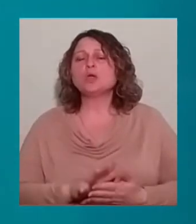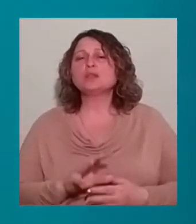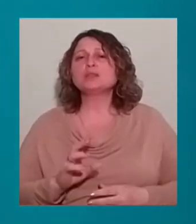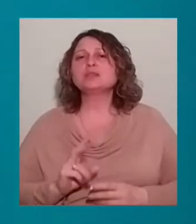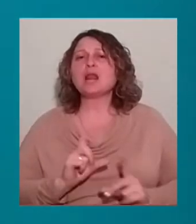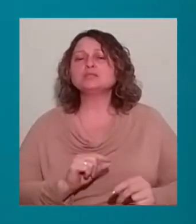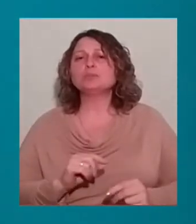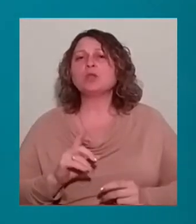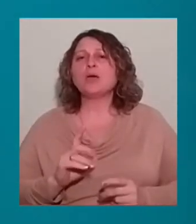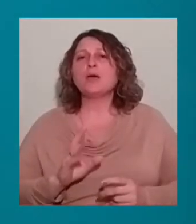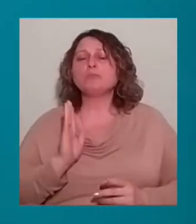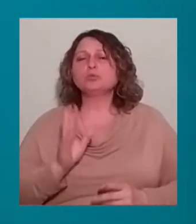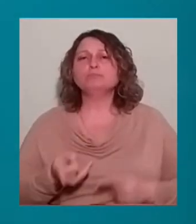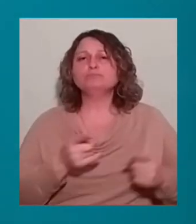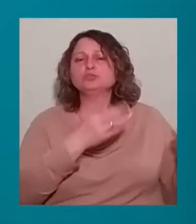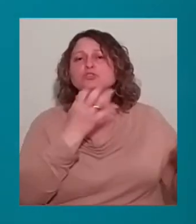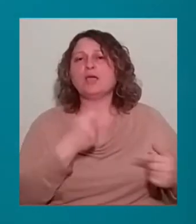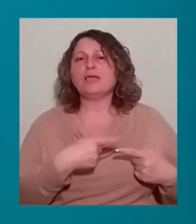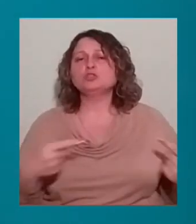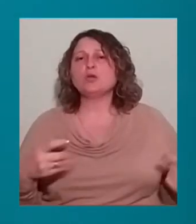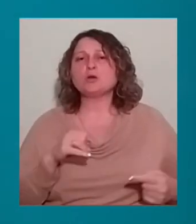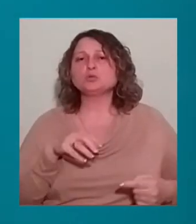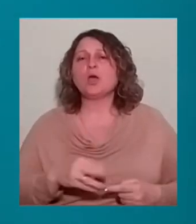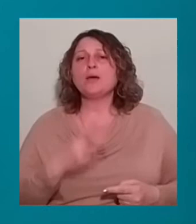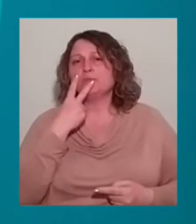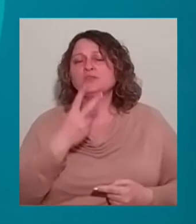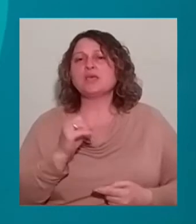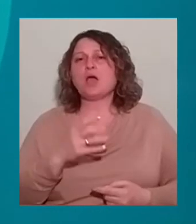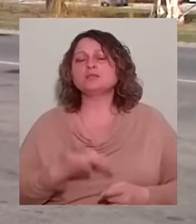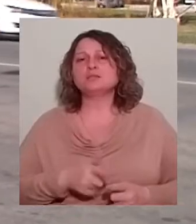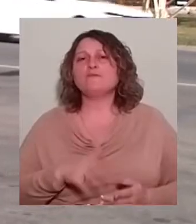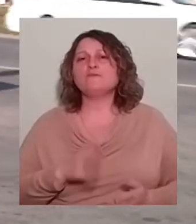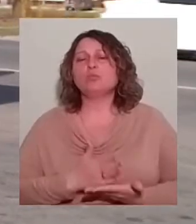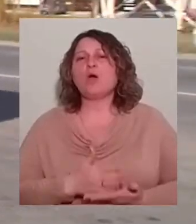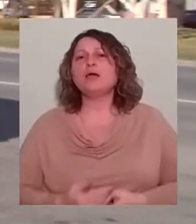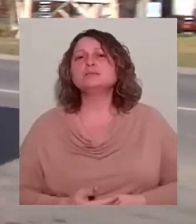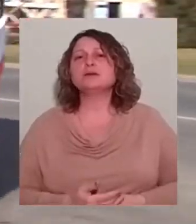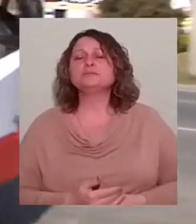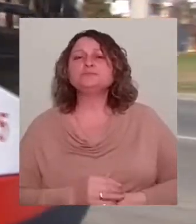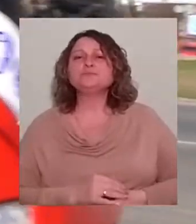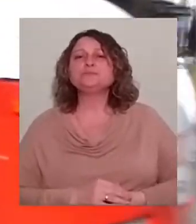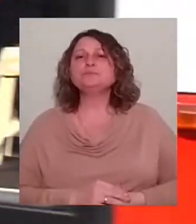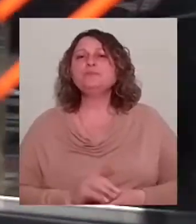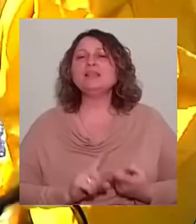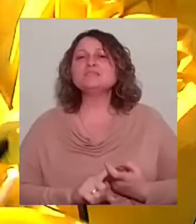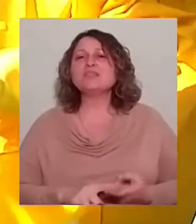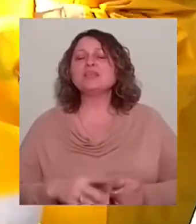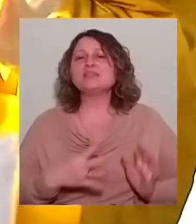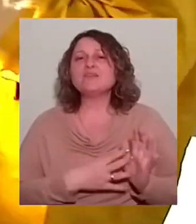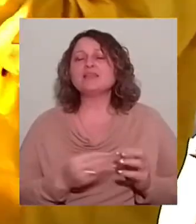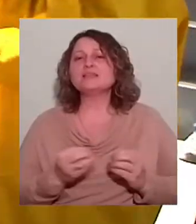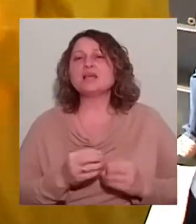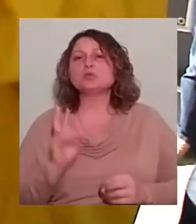дезінфекцію і на інших маршрутах міста. Як це відбувається, дивіться у нашому сюжеті. Дезінфекцію 9 та 10